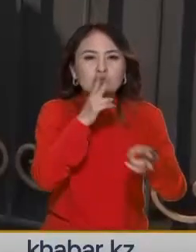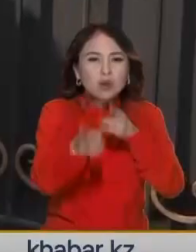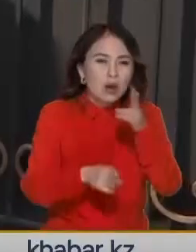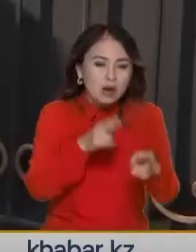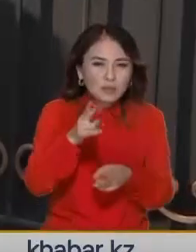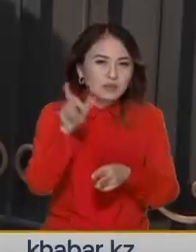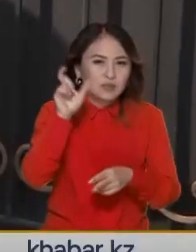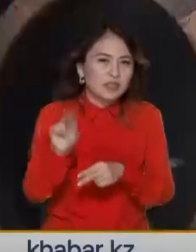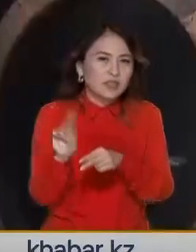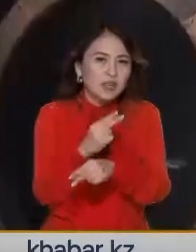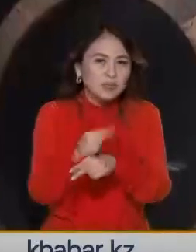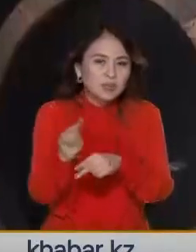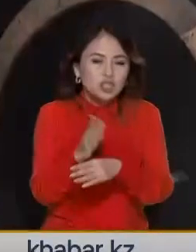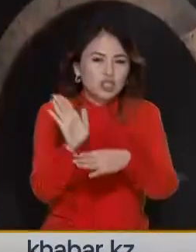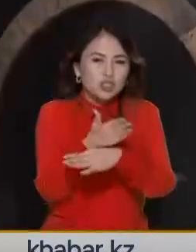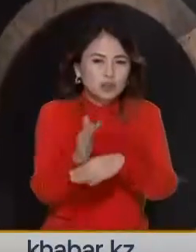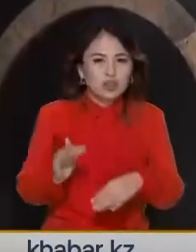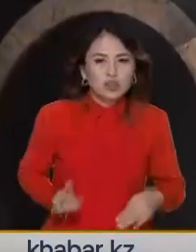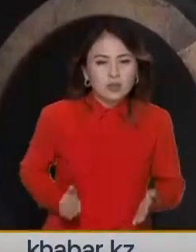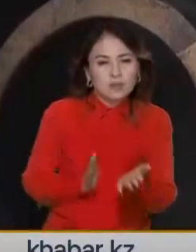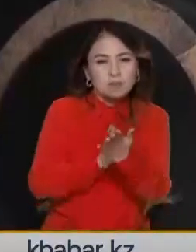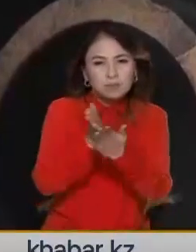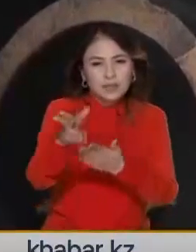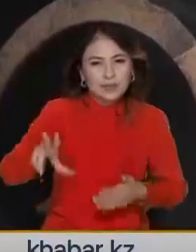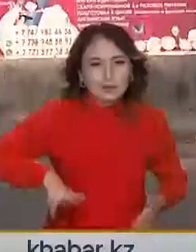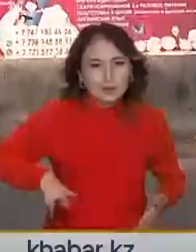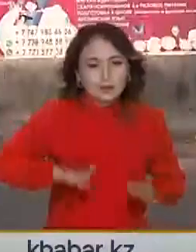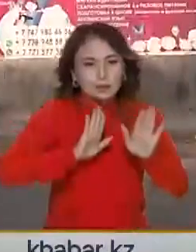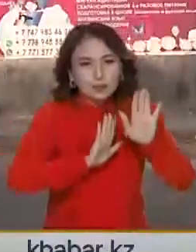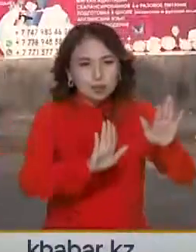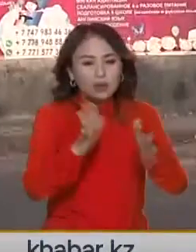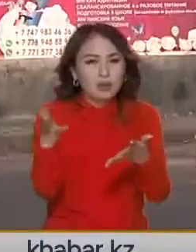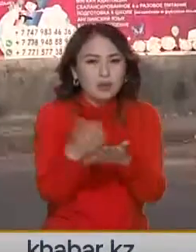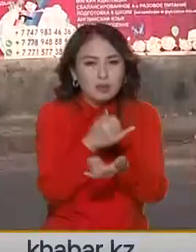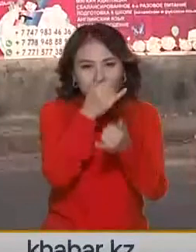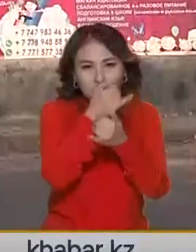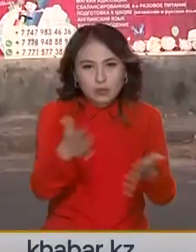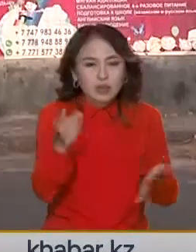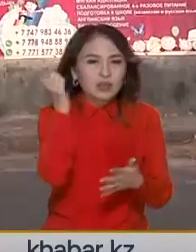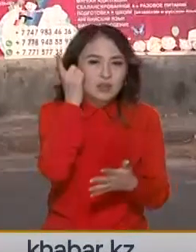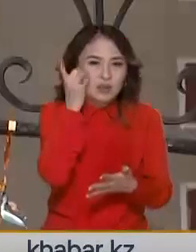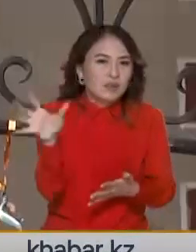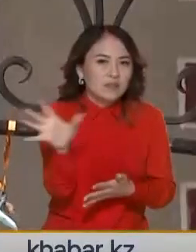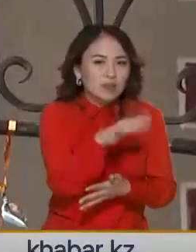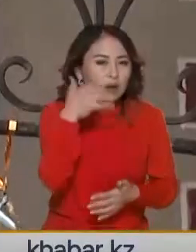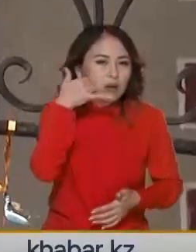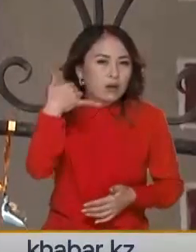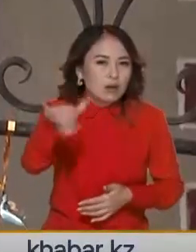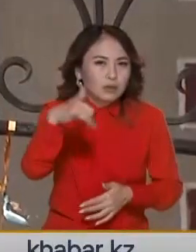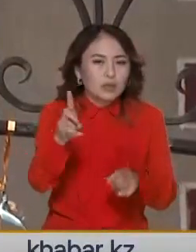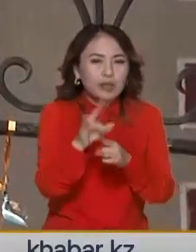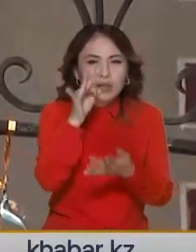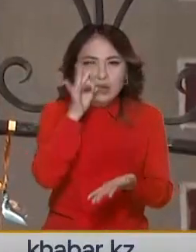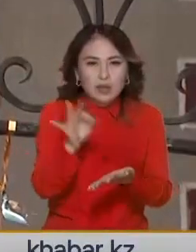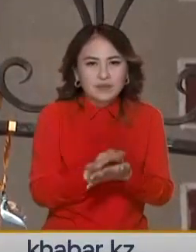алға тартқан тәрбиешілер жеке балабақшаға барып, директор мен меңгерушіні орнынан таба алмады. Ұялы телефондарына қоңырау шалып еді,